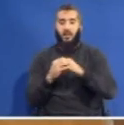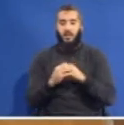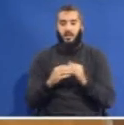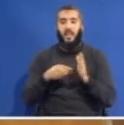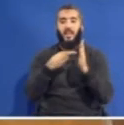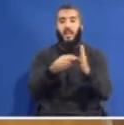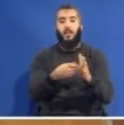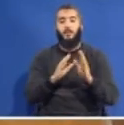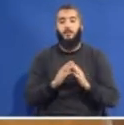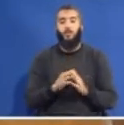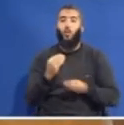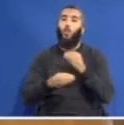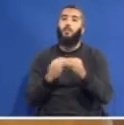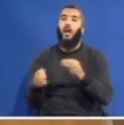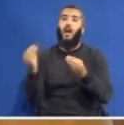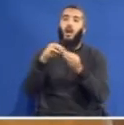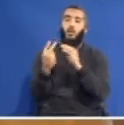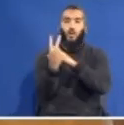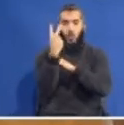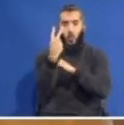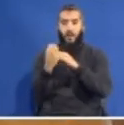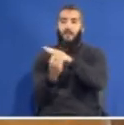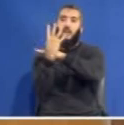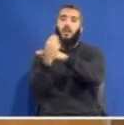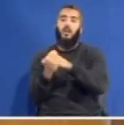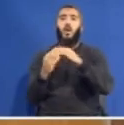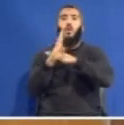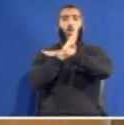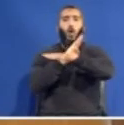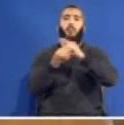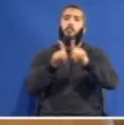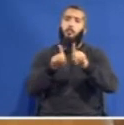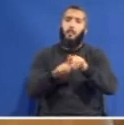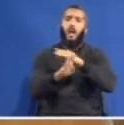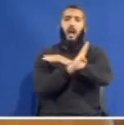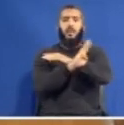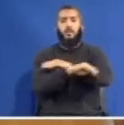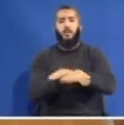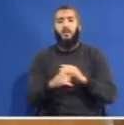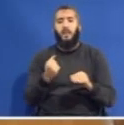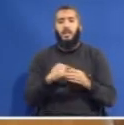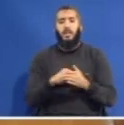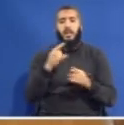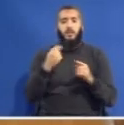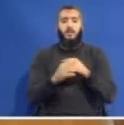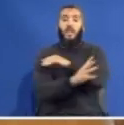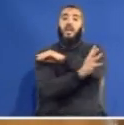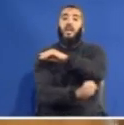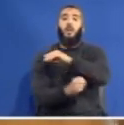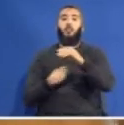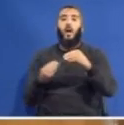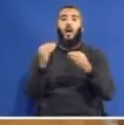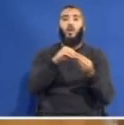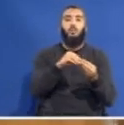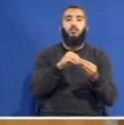صبحين من اللي فائته، نصلي الظهر نزيد ظهرين من الفائته، حتى إذا ما صليت العشاء وزدت العشاءين نكون